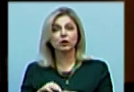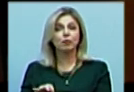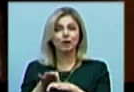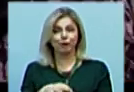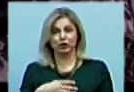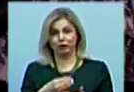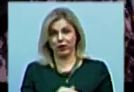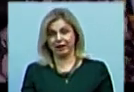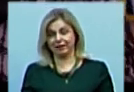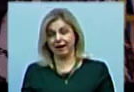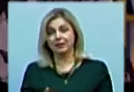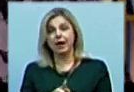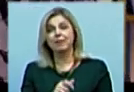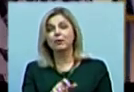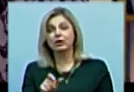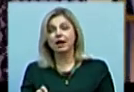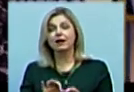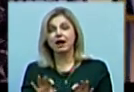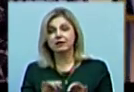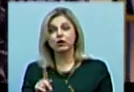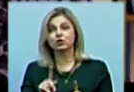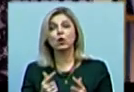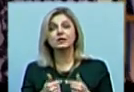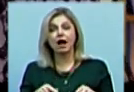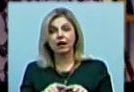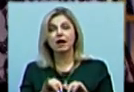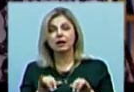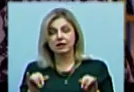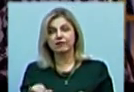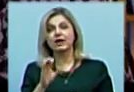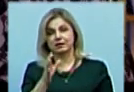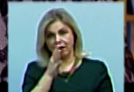дітей. Бібліотекарі розповідають, заклад розвивається в ногу з часом.